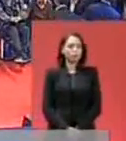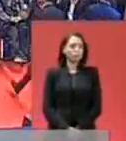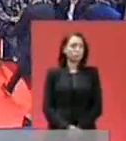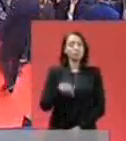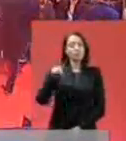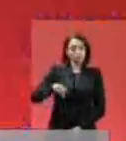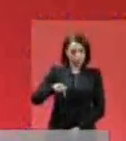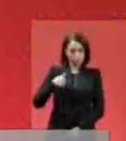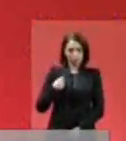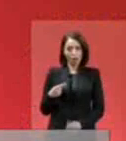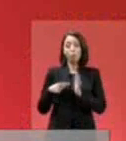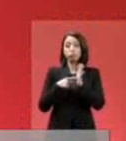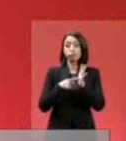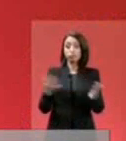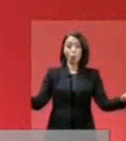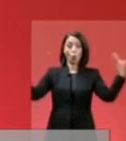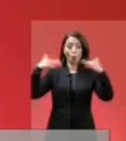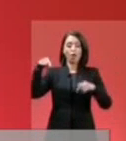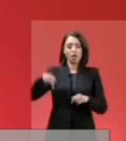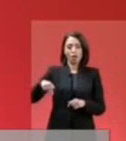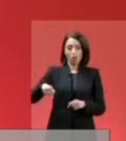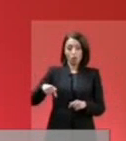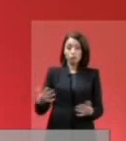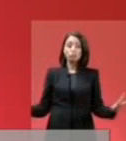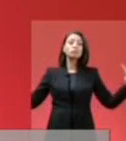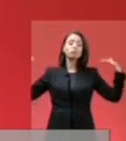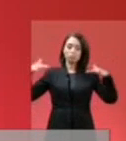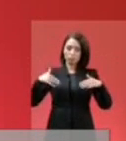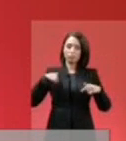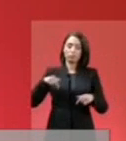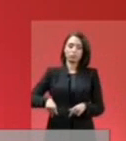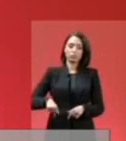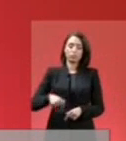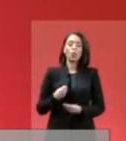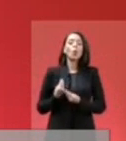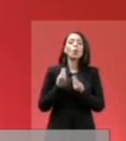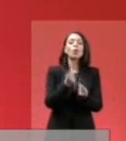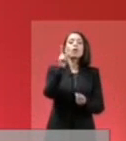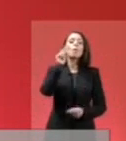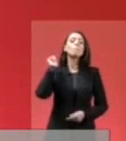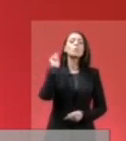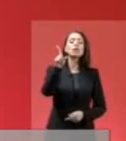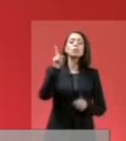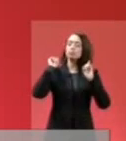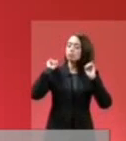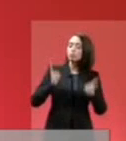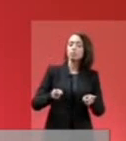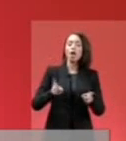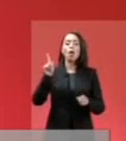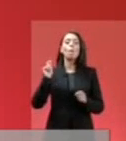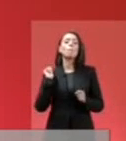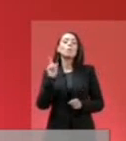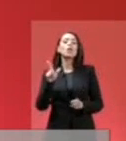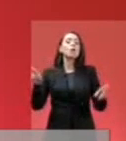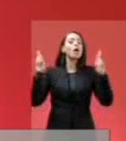Και σήμερα η παρουσία σας εδώ και η συγκέντρωσή μας δίνει ένα μήνυμα αποφασιστικότητας, ένα μήνυμα